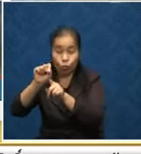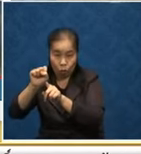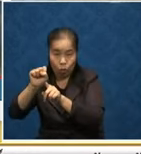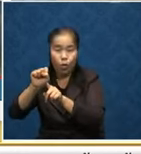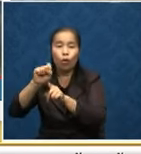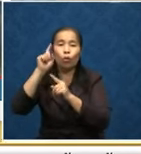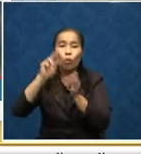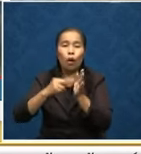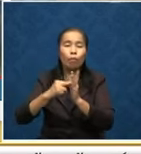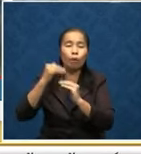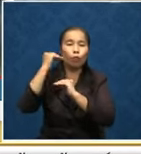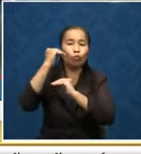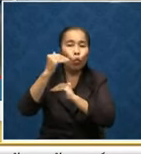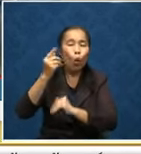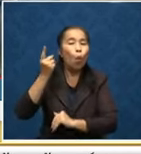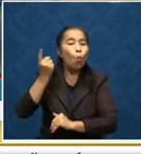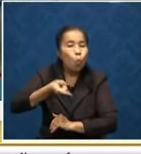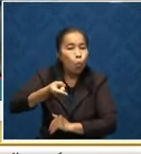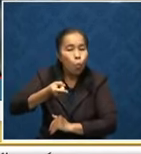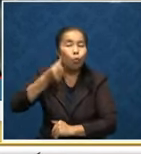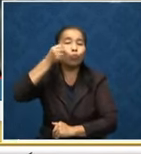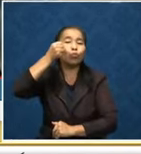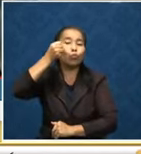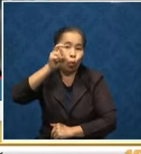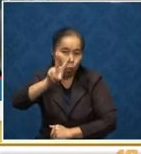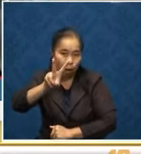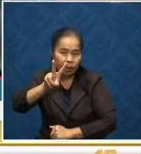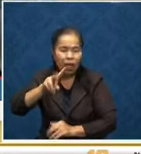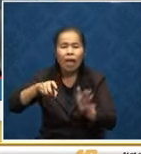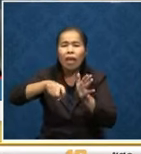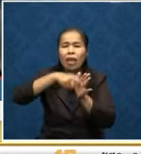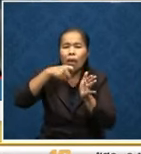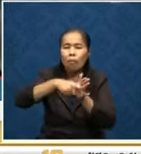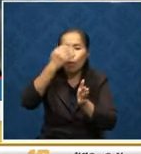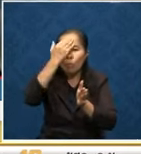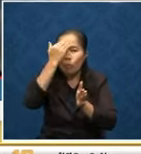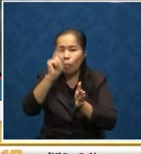งการประชุมไว้ที่2วันเหตุผลต่างๆมีดังนี้ครับ